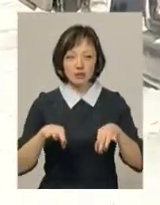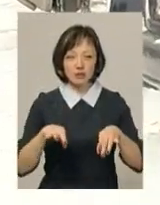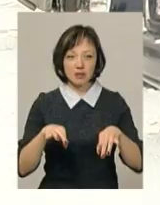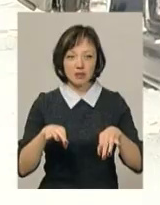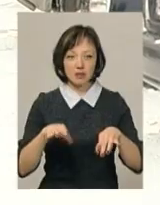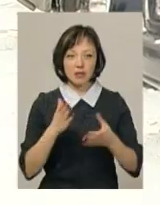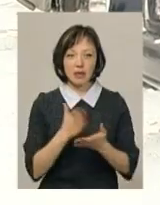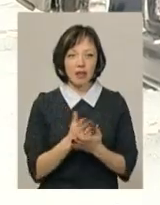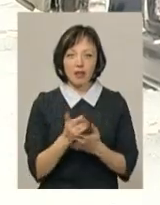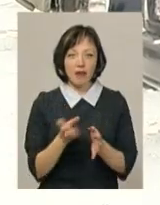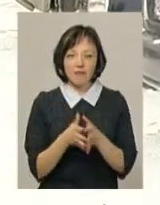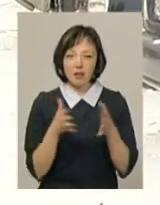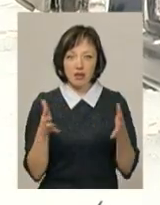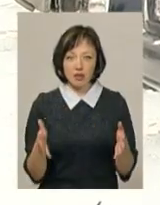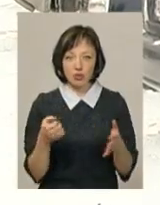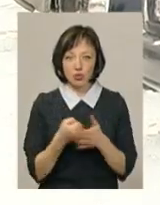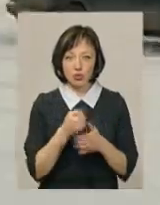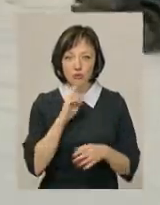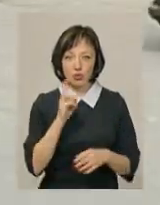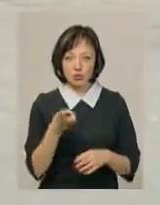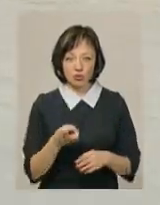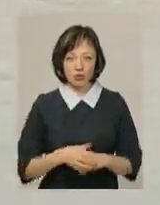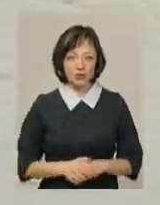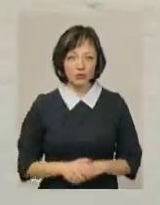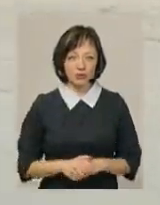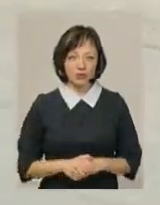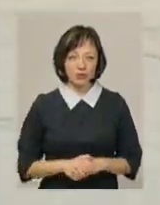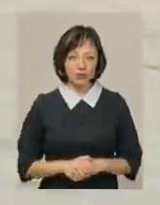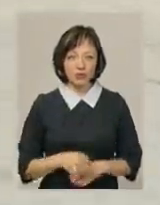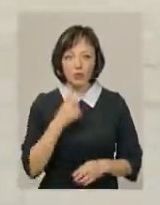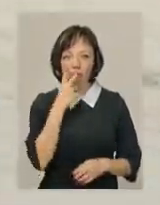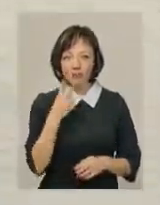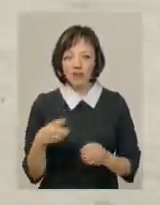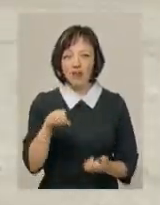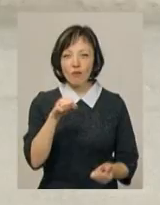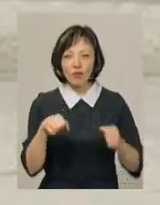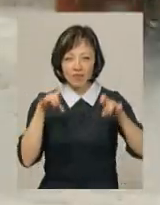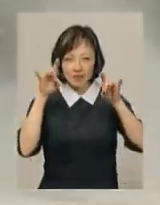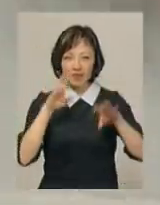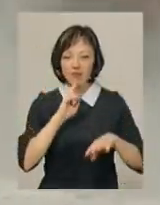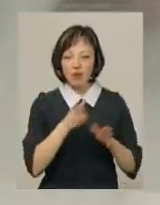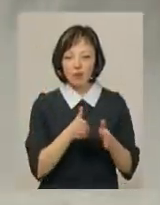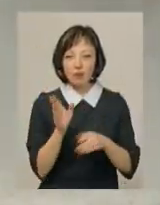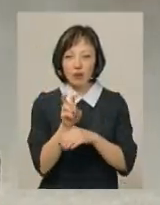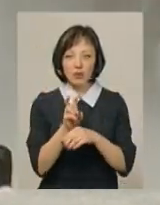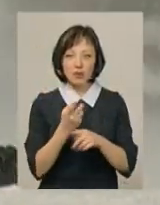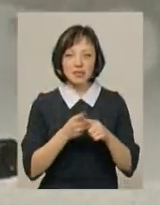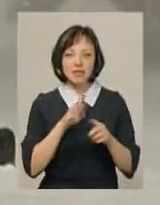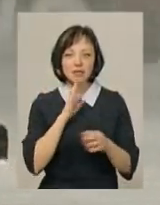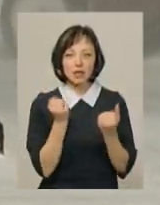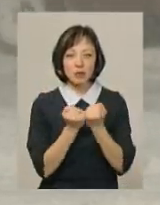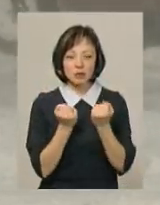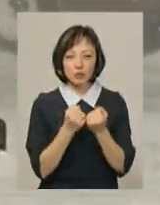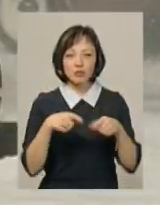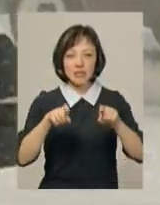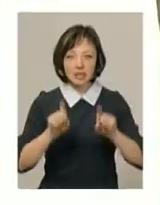є невеликий, тобто до 2 років. Подивитися на водіїв-екстремалів 2 роки поспіль приходять ці дівчата-близнючки.